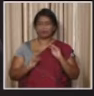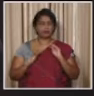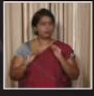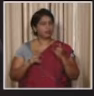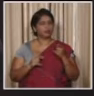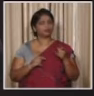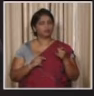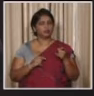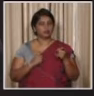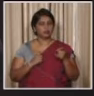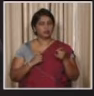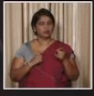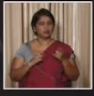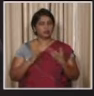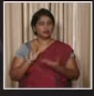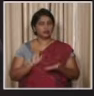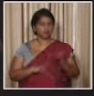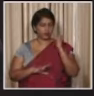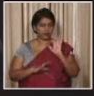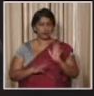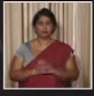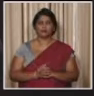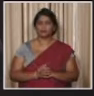ලෙස ඉහළ ගොස් ඇත